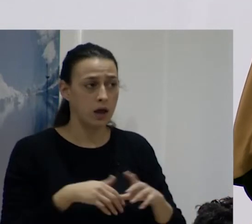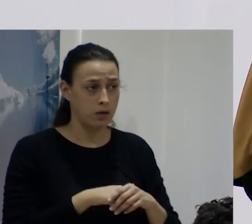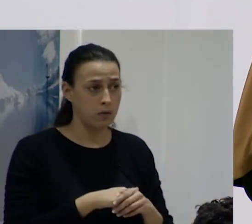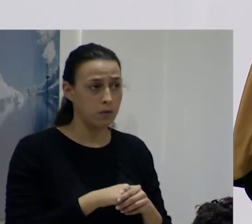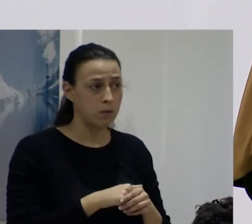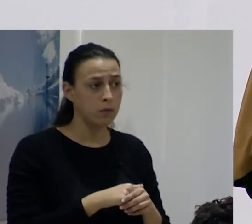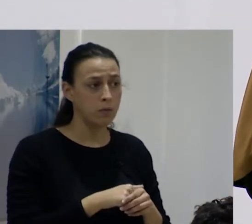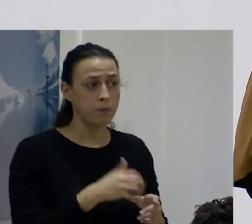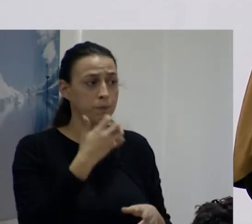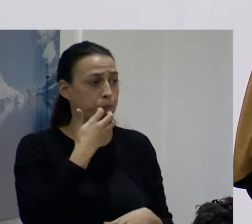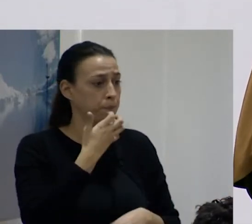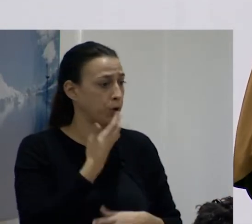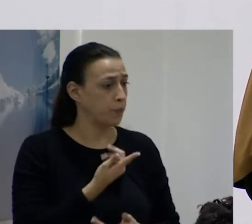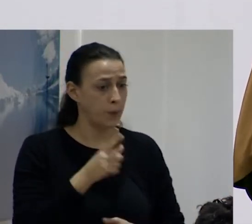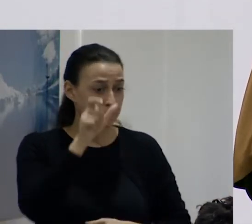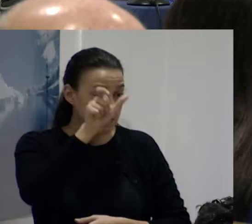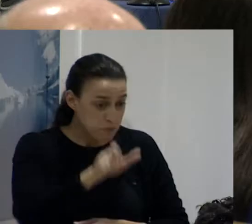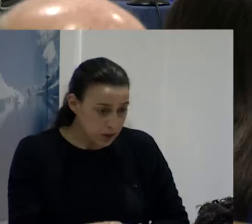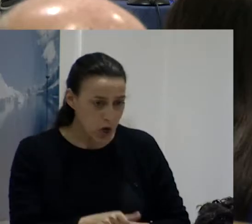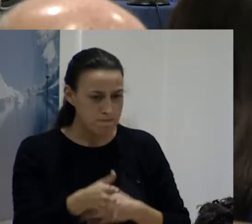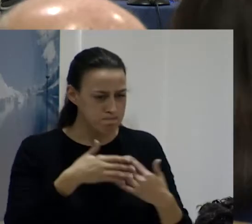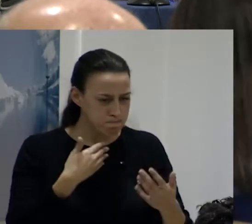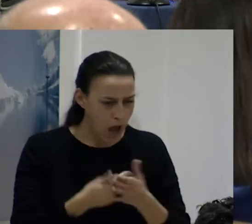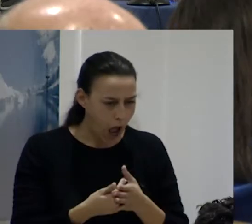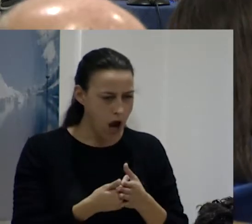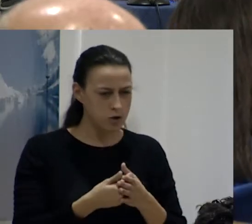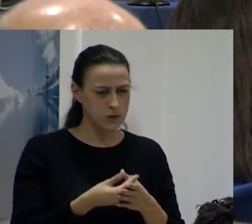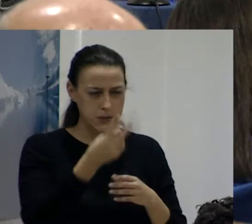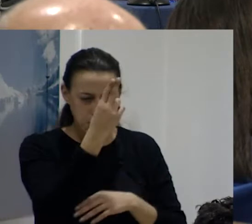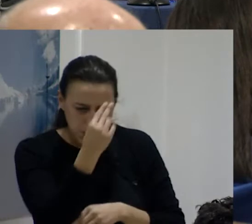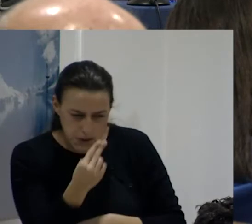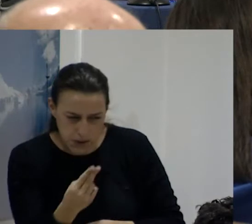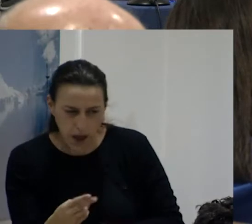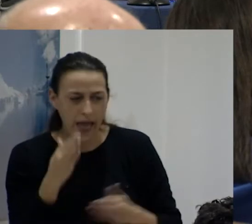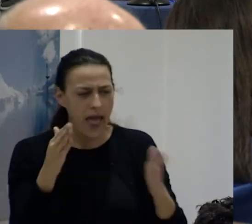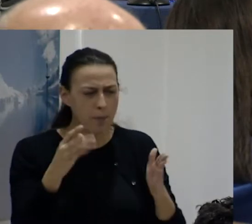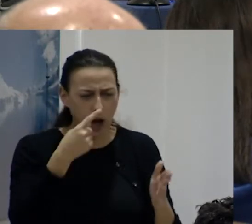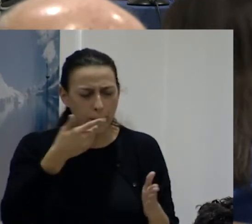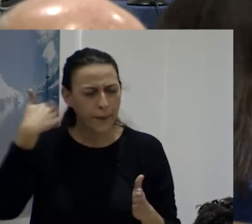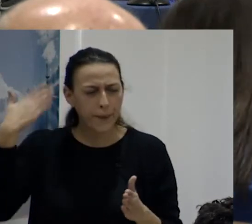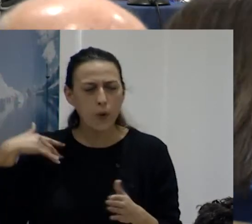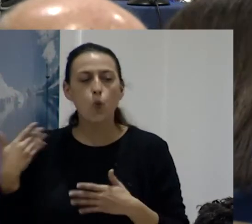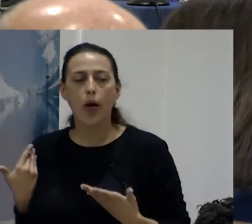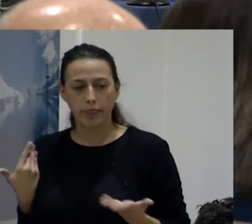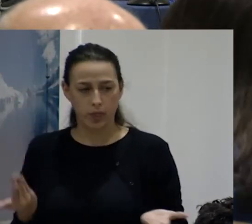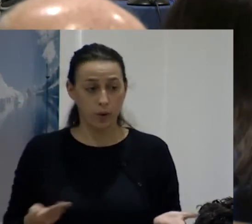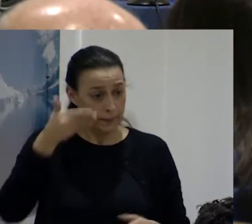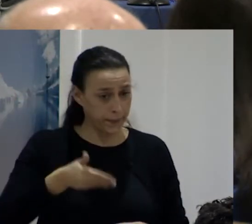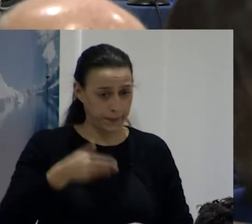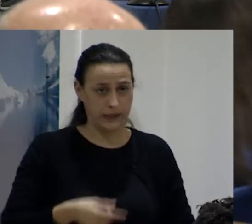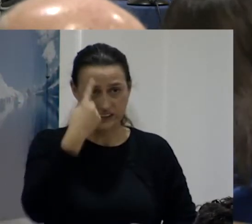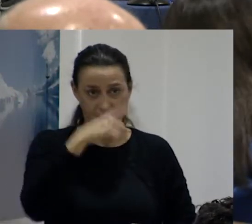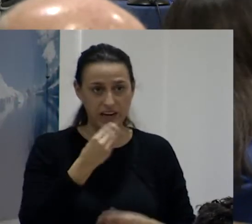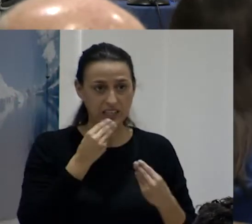de com han estat fetes, sovint al final d'un procés de treball llarg, de